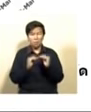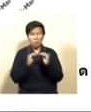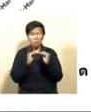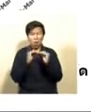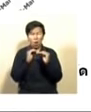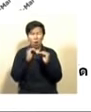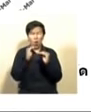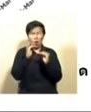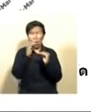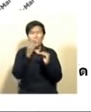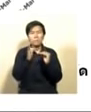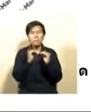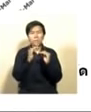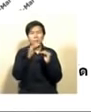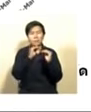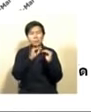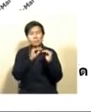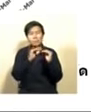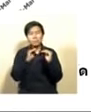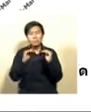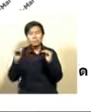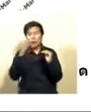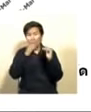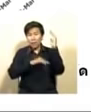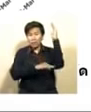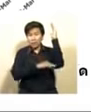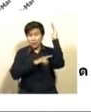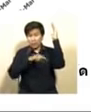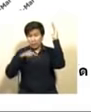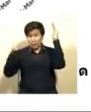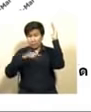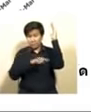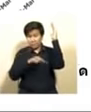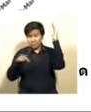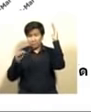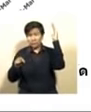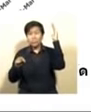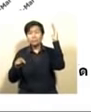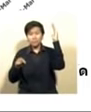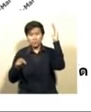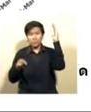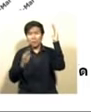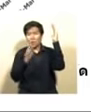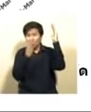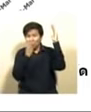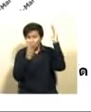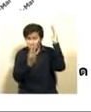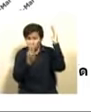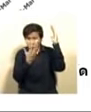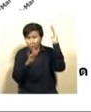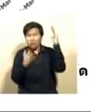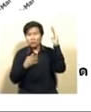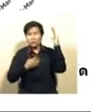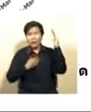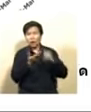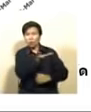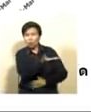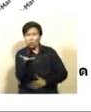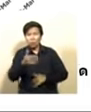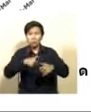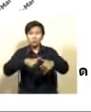าชนได้ร่วมมือกันอย่างเข้มแข็งที่สุดนะครับเพื่อที่จะไม่ให้ตัวเลขสะสมโดยรวมนะครับสูงไปกว่านี้นะ